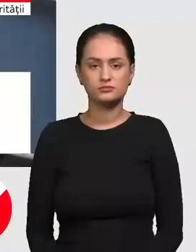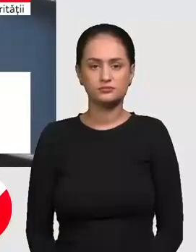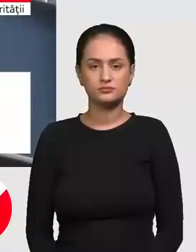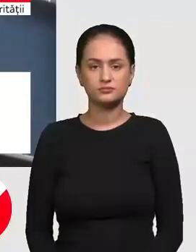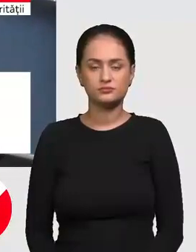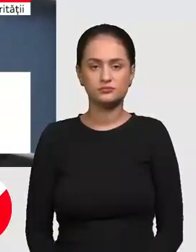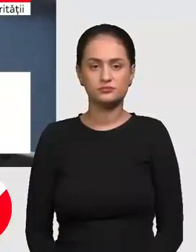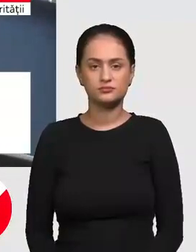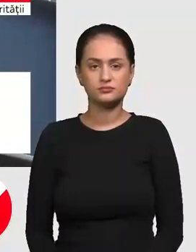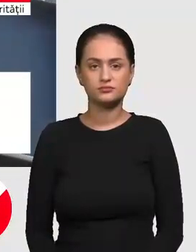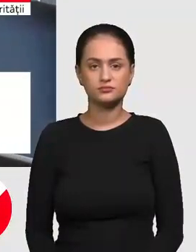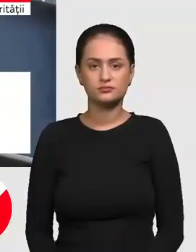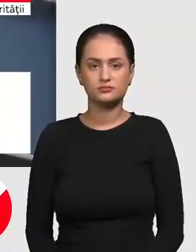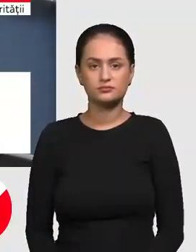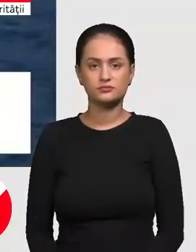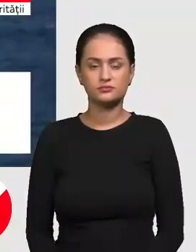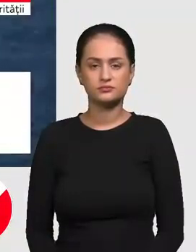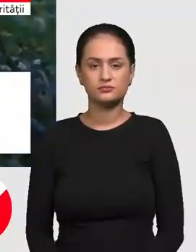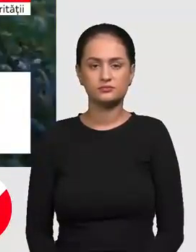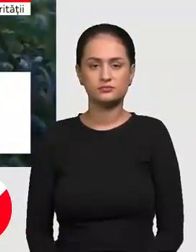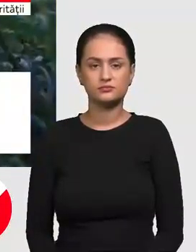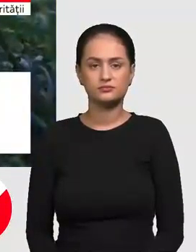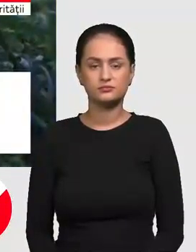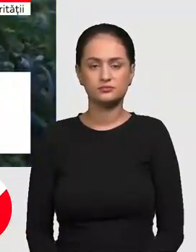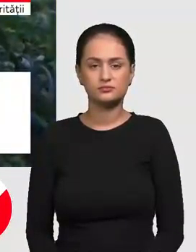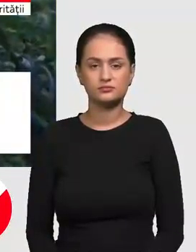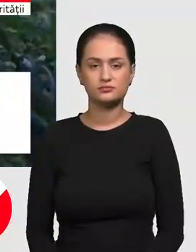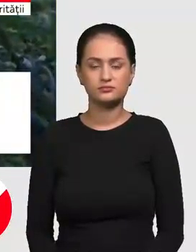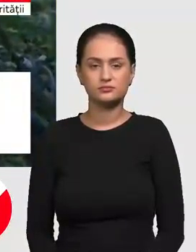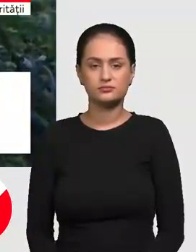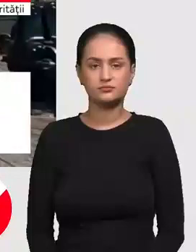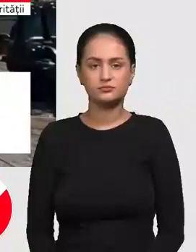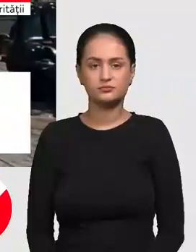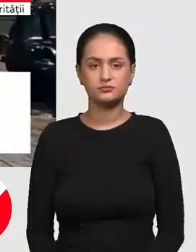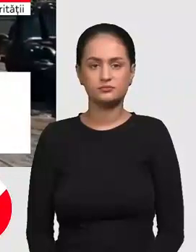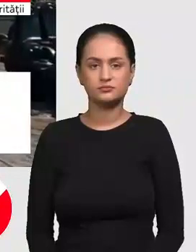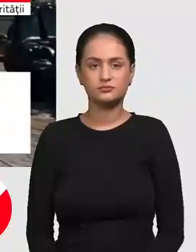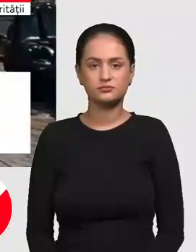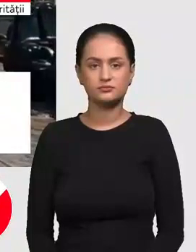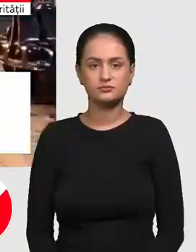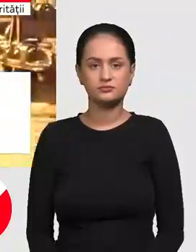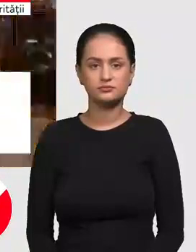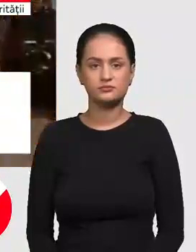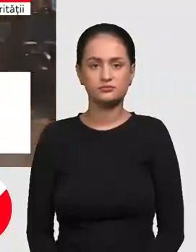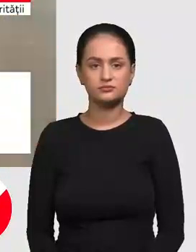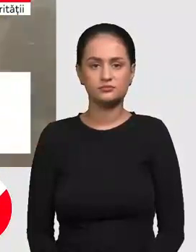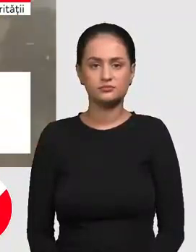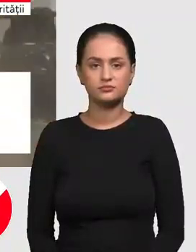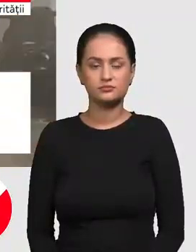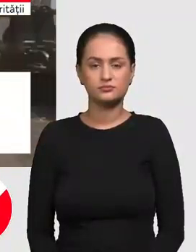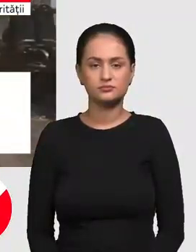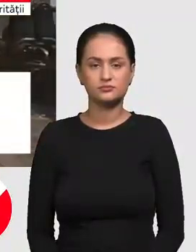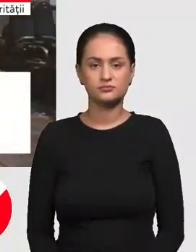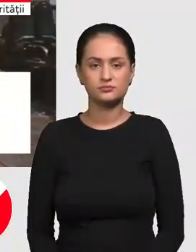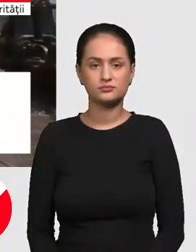în care au loc confruntările directe cu militarii ruși cu toate acestea pare că Obiectivul pe termen scurt al ucrainenilor